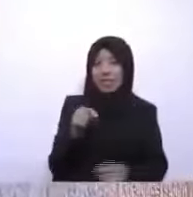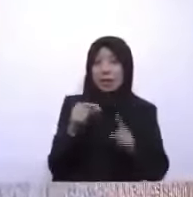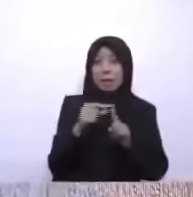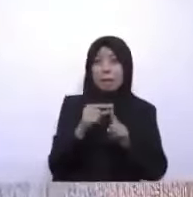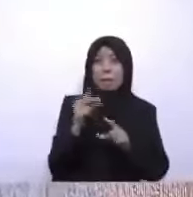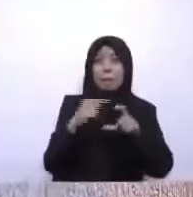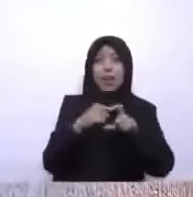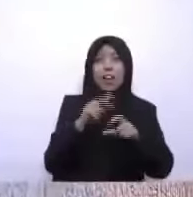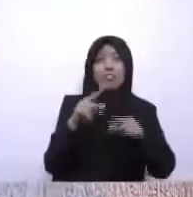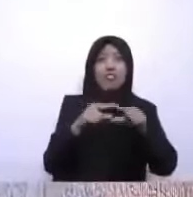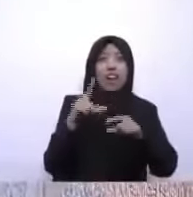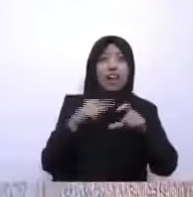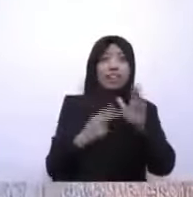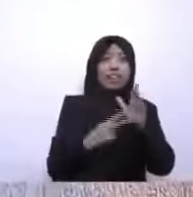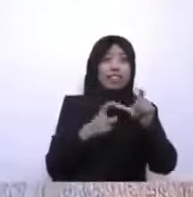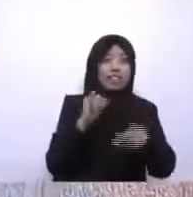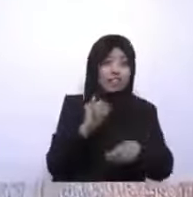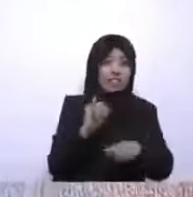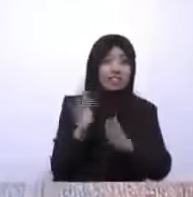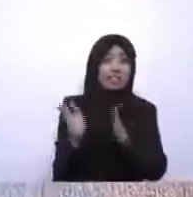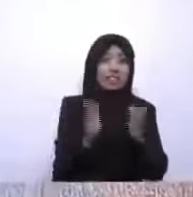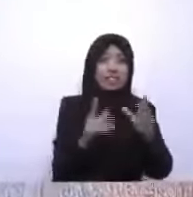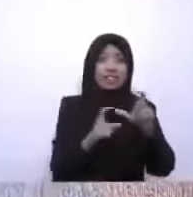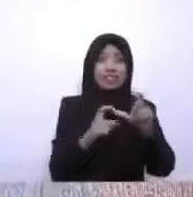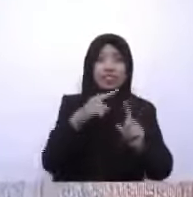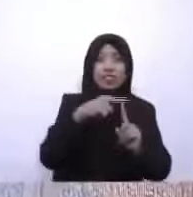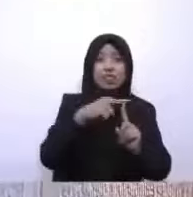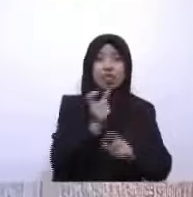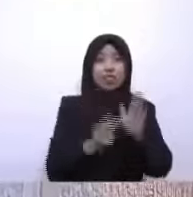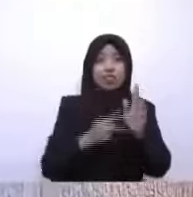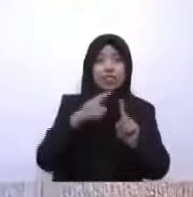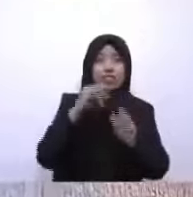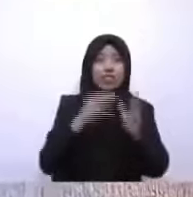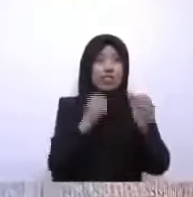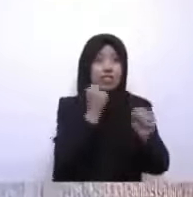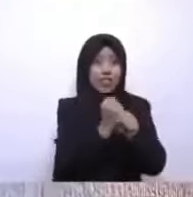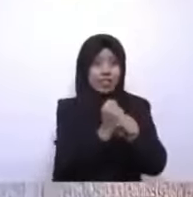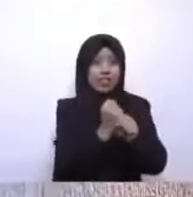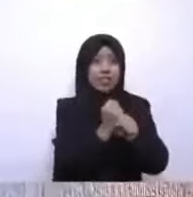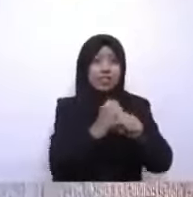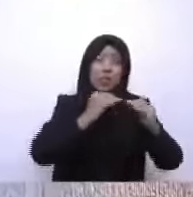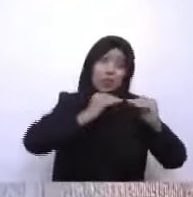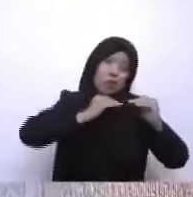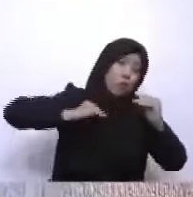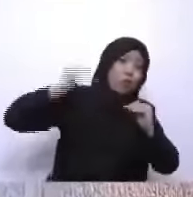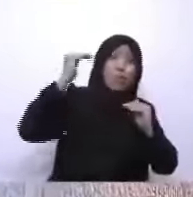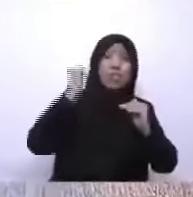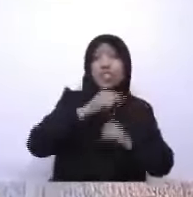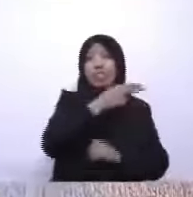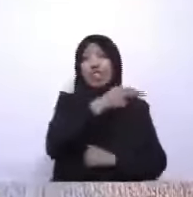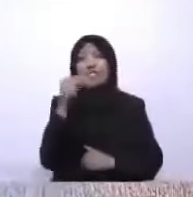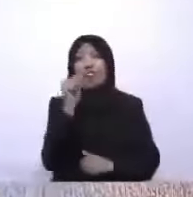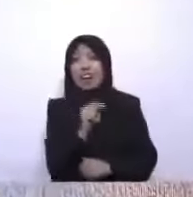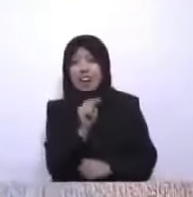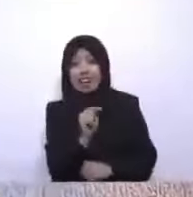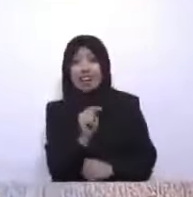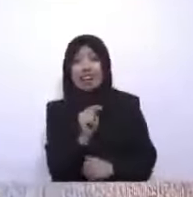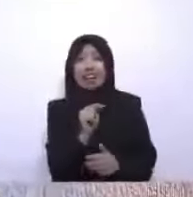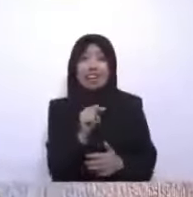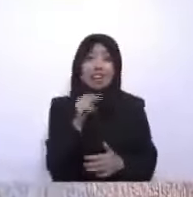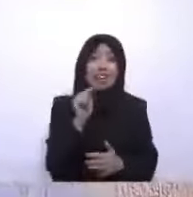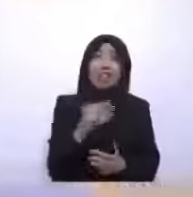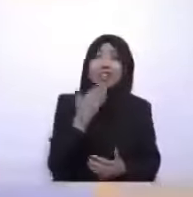prevalensi stunting tertinggi di Indonesia mencapai 21,7% di atas angka nasional.